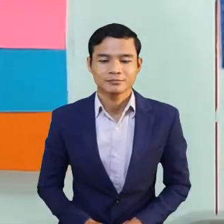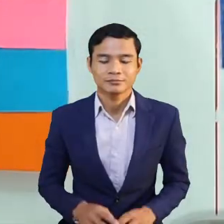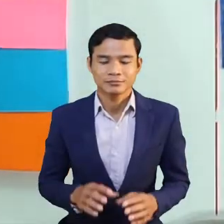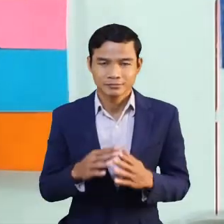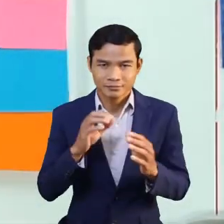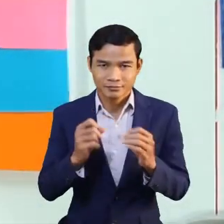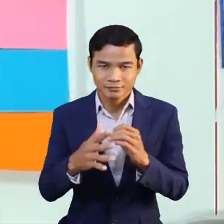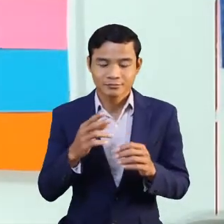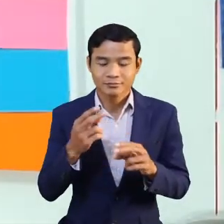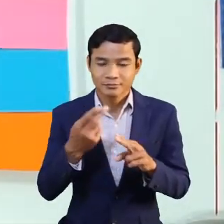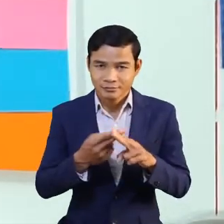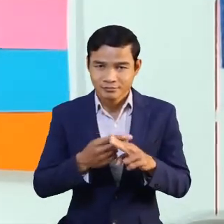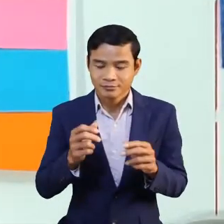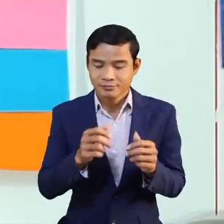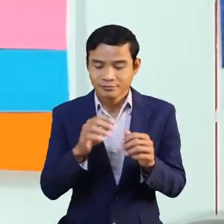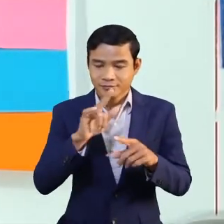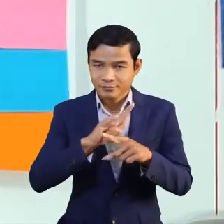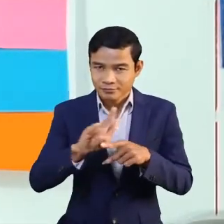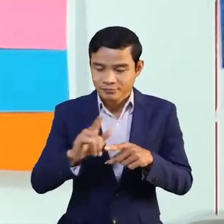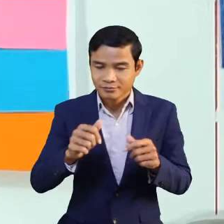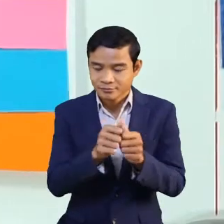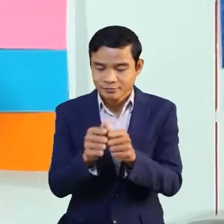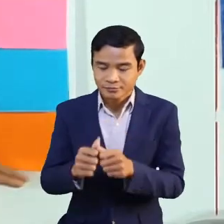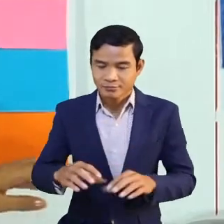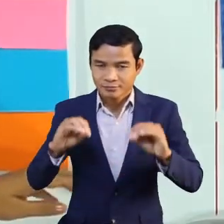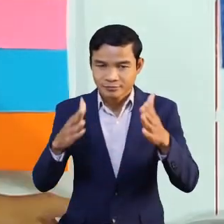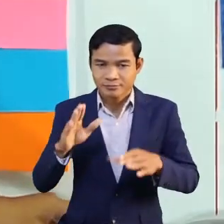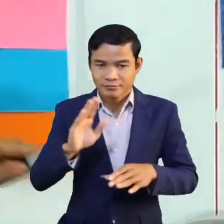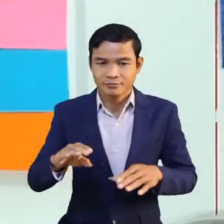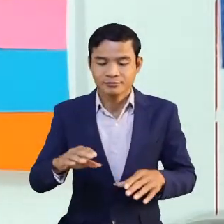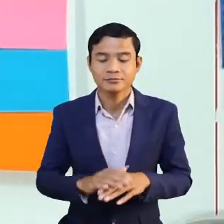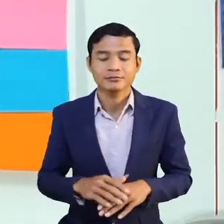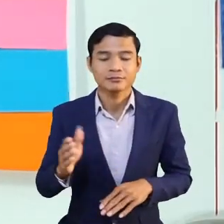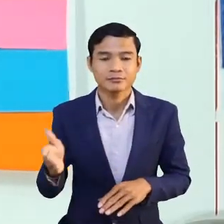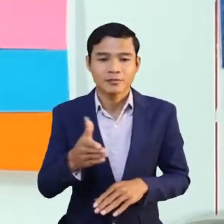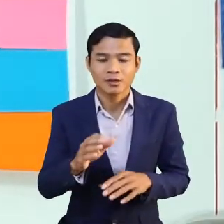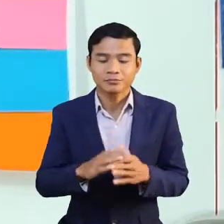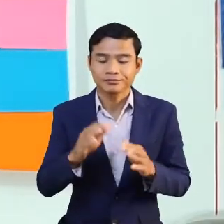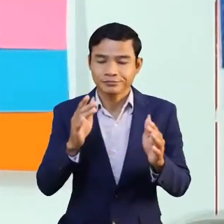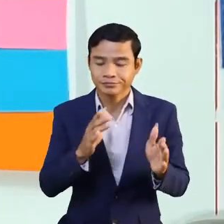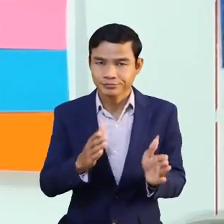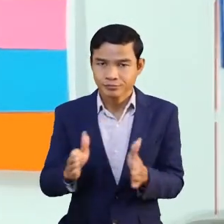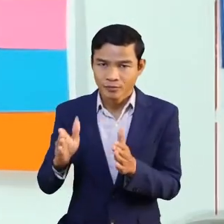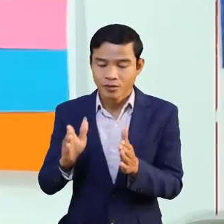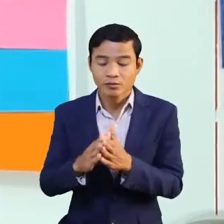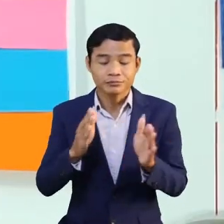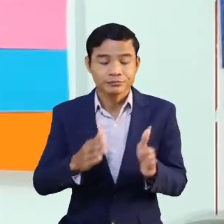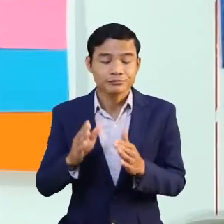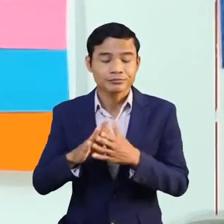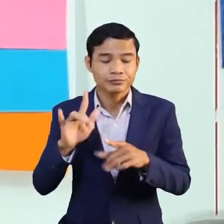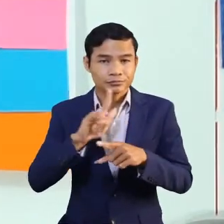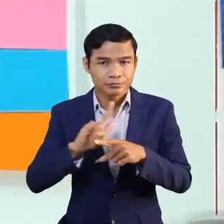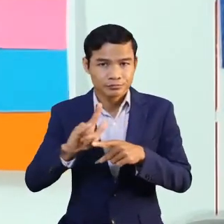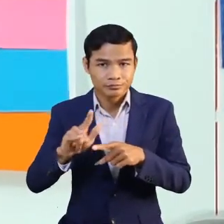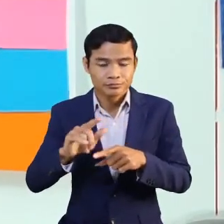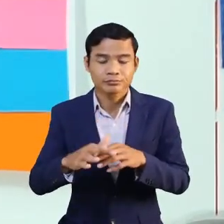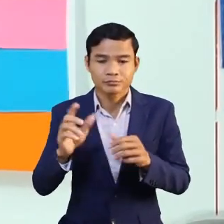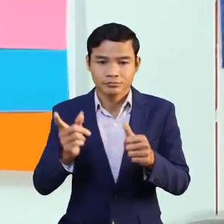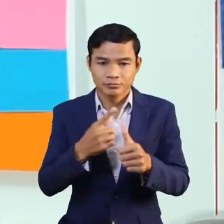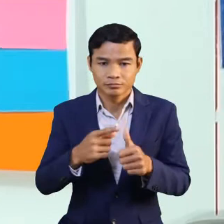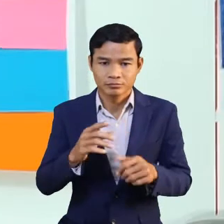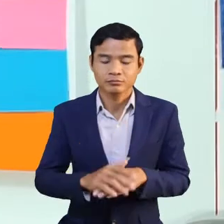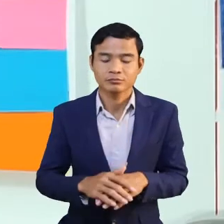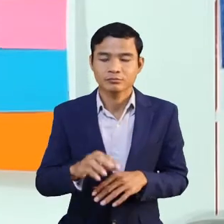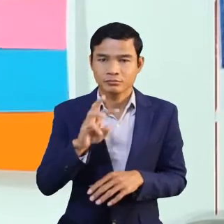ចាប់ផ្ដើមអនុវត្តប្រមាណវិធីជាមួយអ្នកគ្រូណាកូនតោះអញ្ចឹងយើងរៀបវិជាប្រមាណវិធីសិនអញ្ចឹងឯកូនតោះ